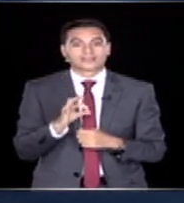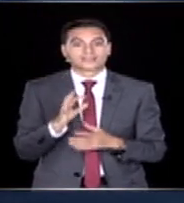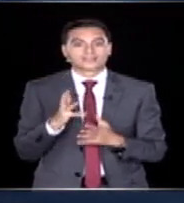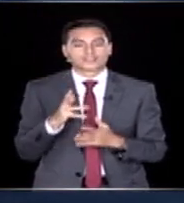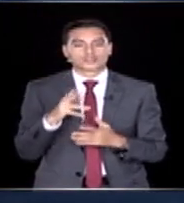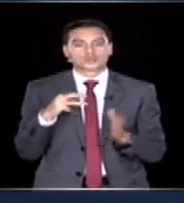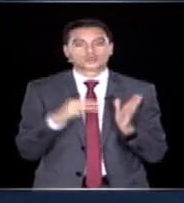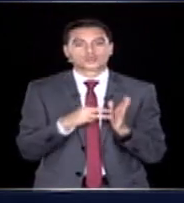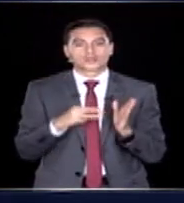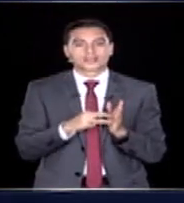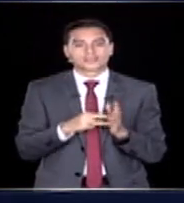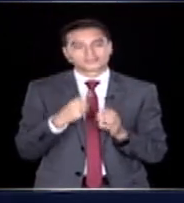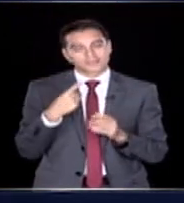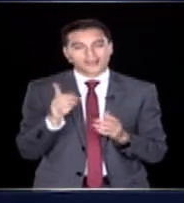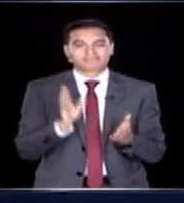سورية.